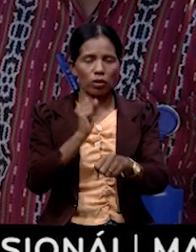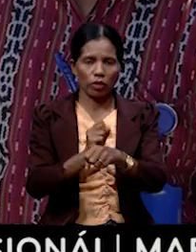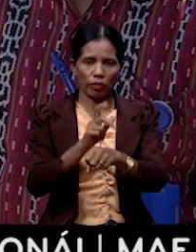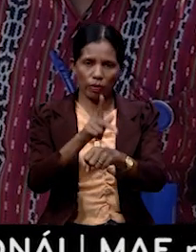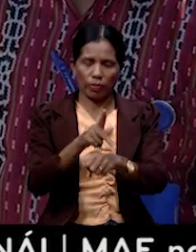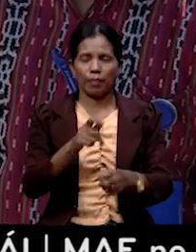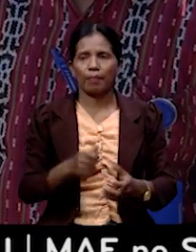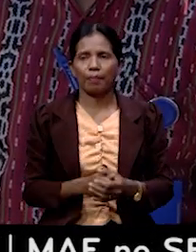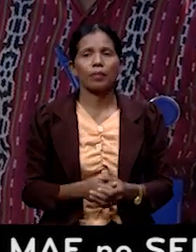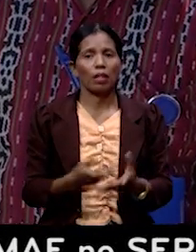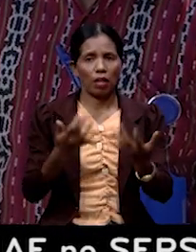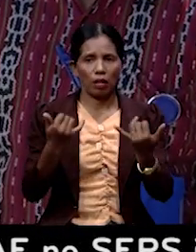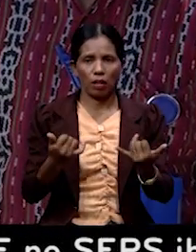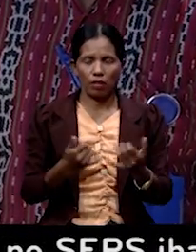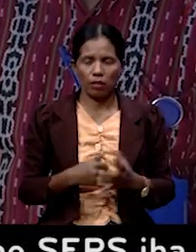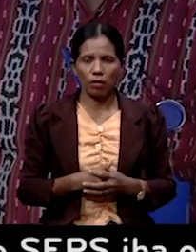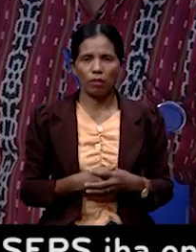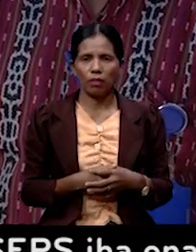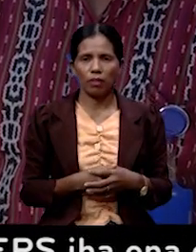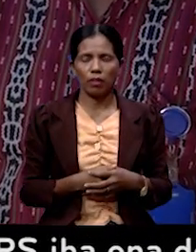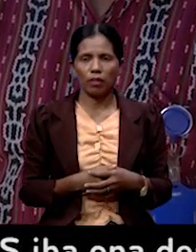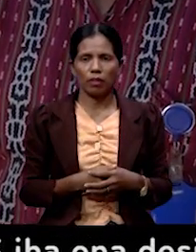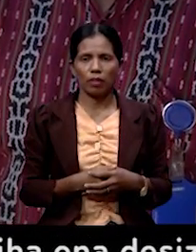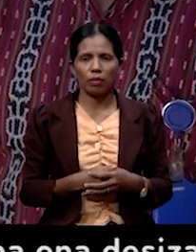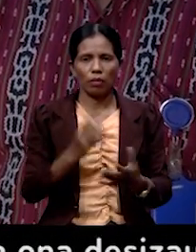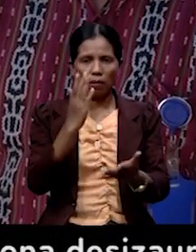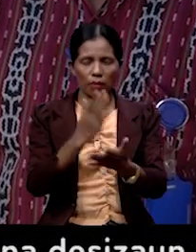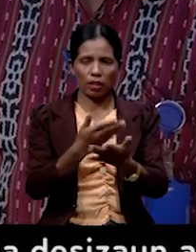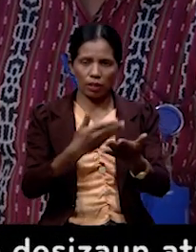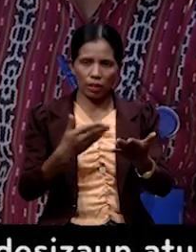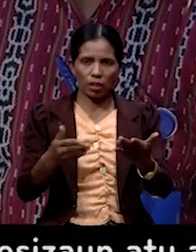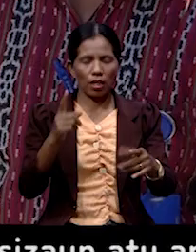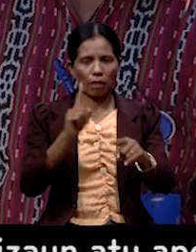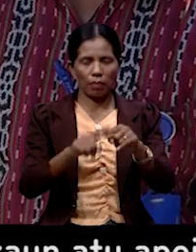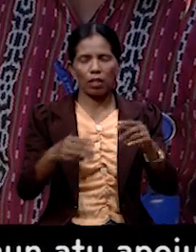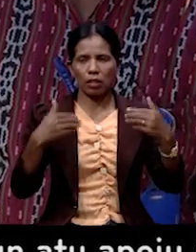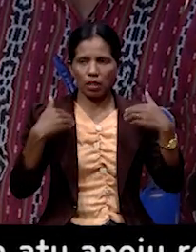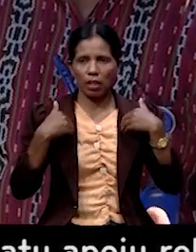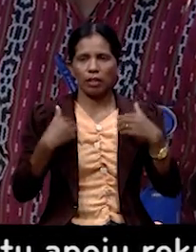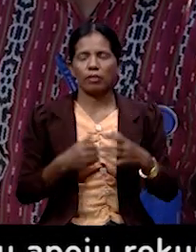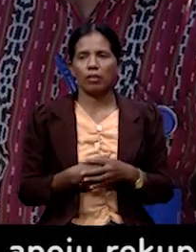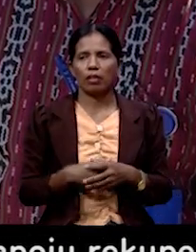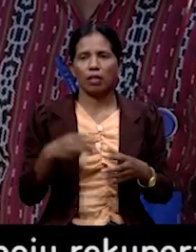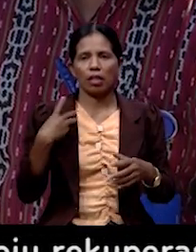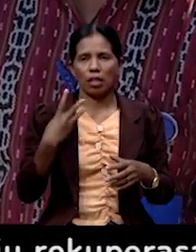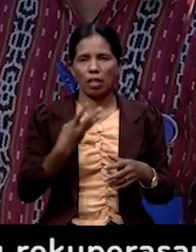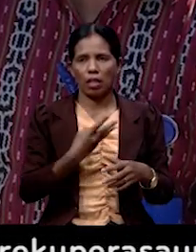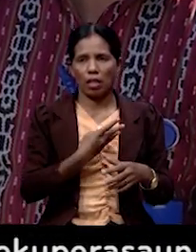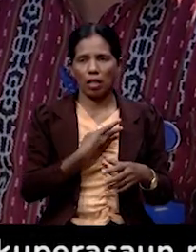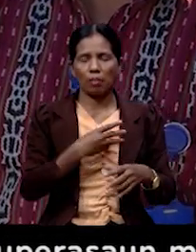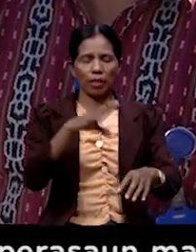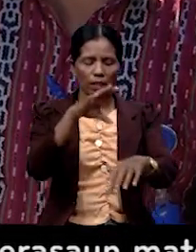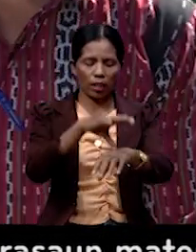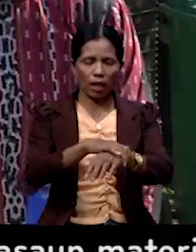Entau iya atau beli bida sesal sebelah dari musuh dan mak kami iya ohi kalau kapten sah kita